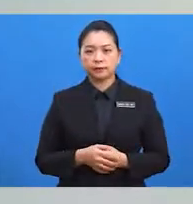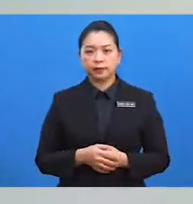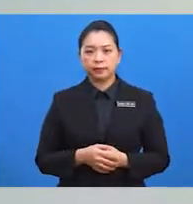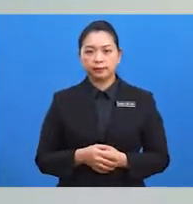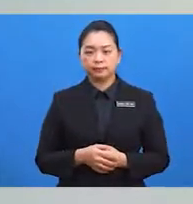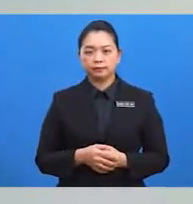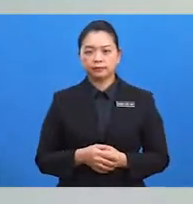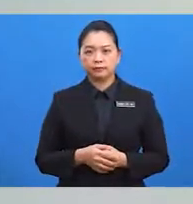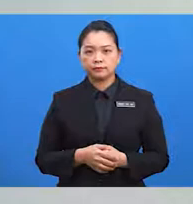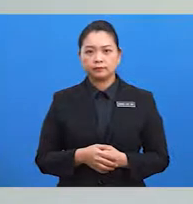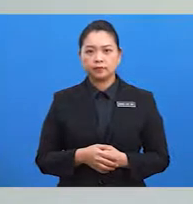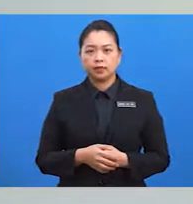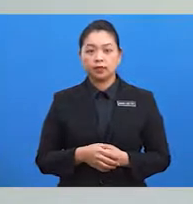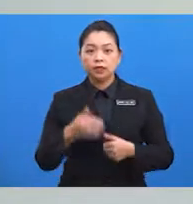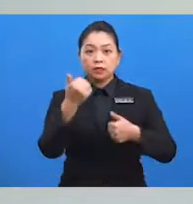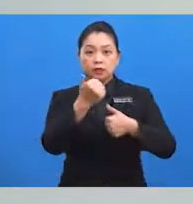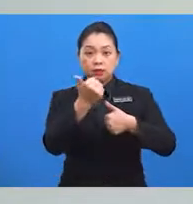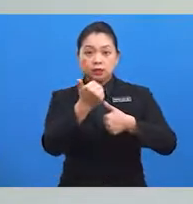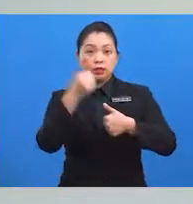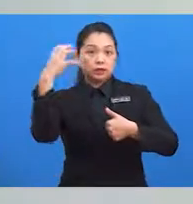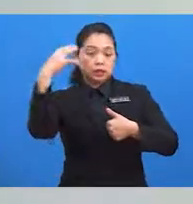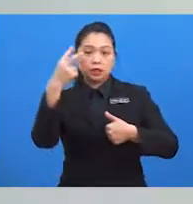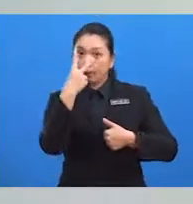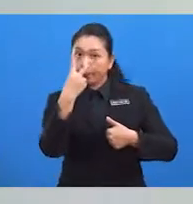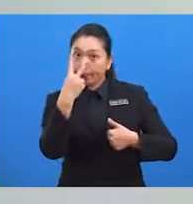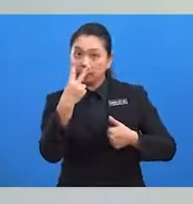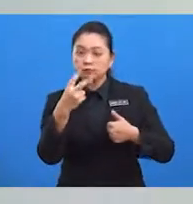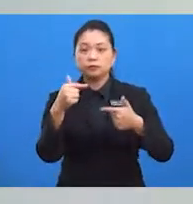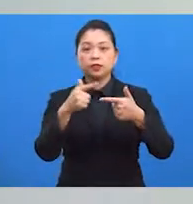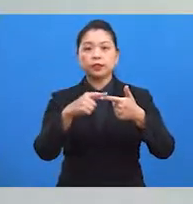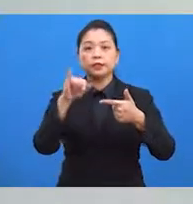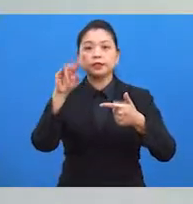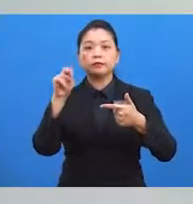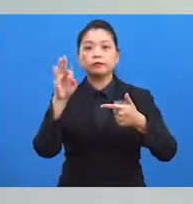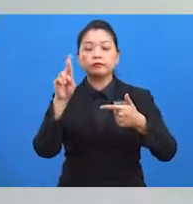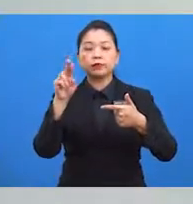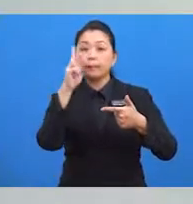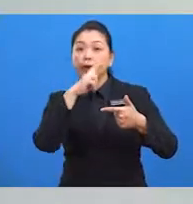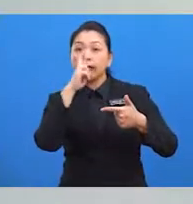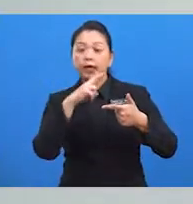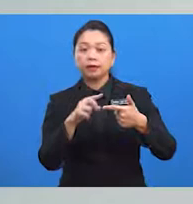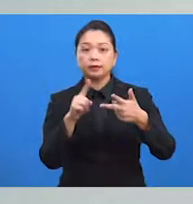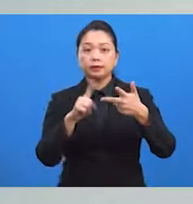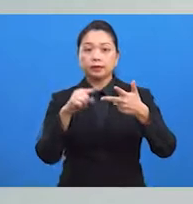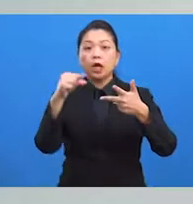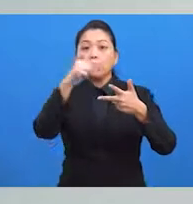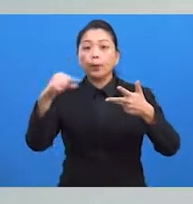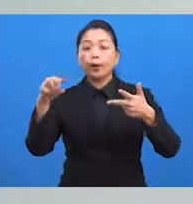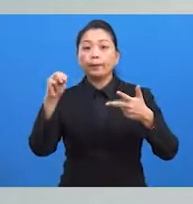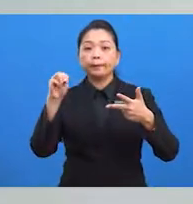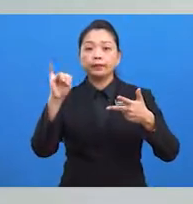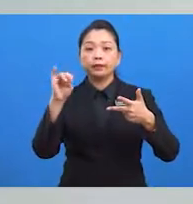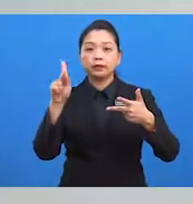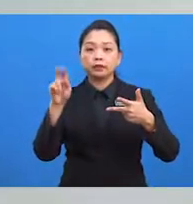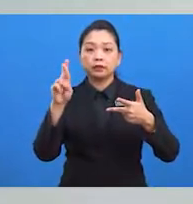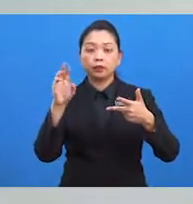yaitu cahaya nampak infrared gelombang mikro